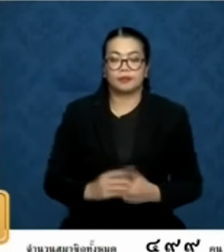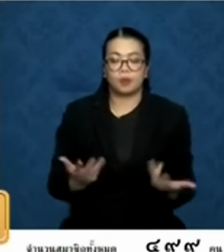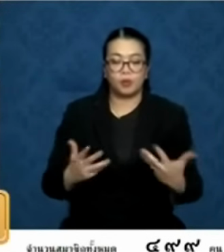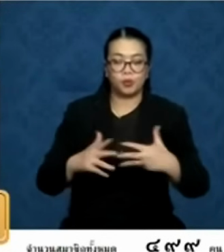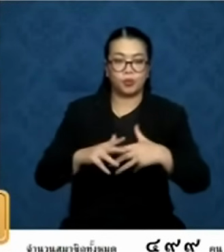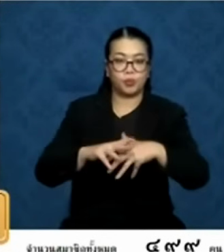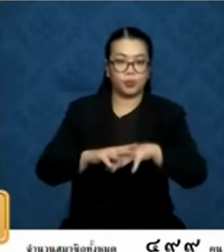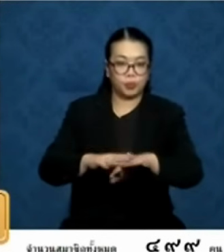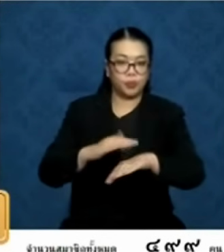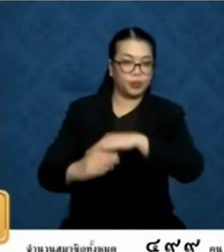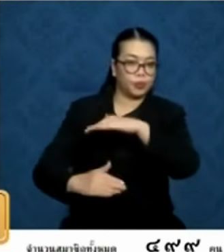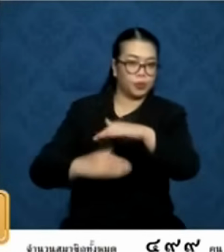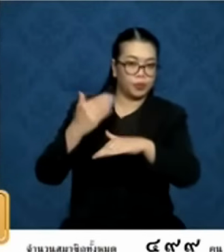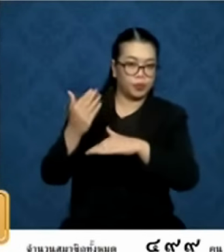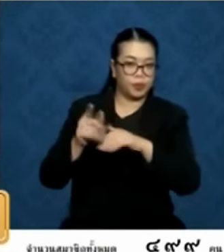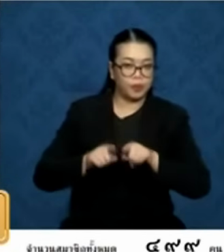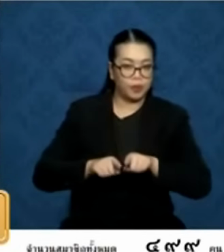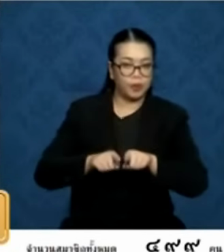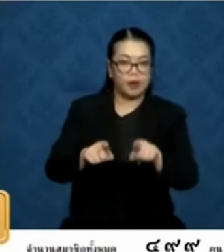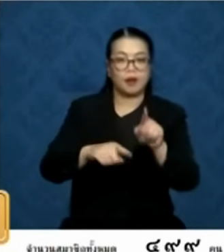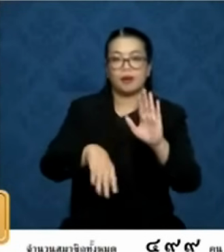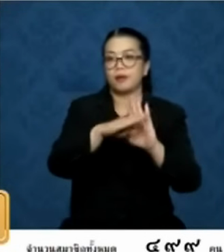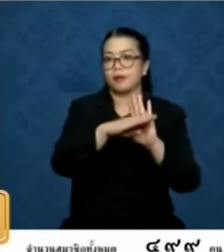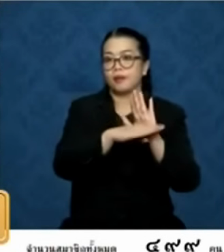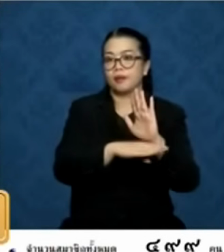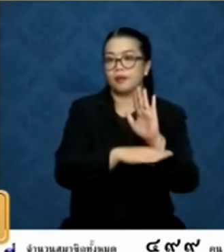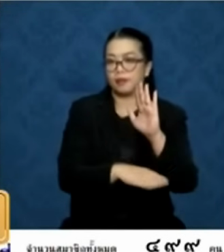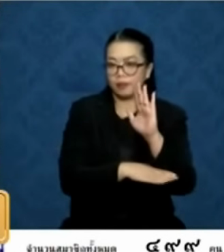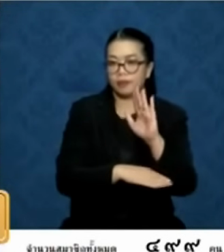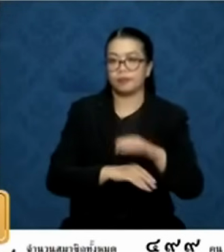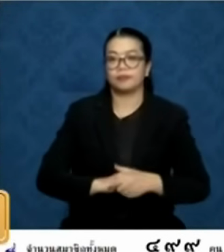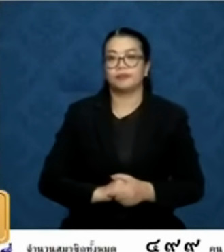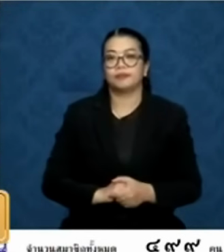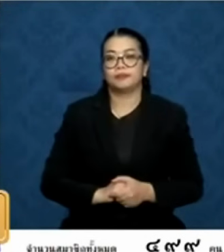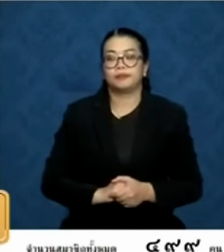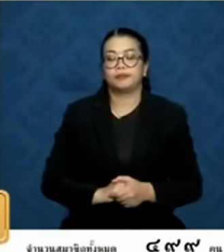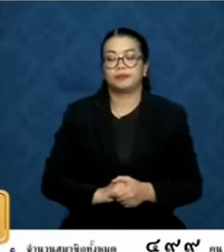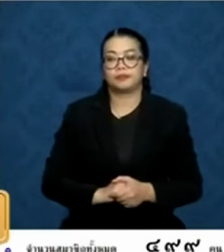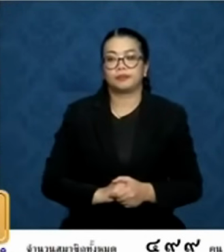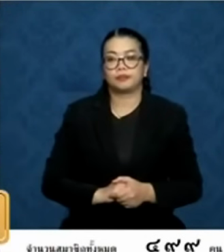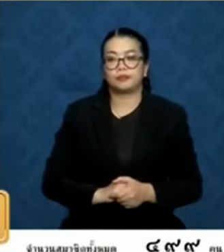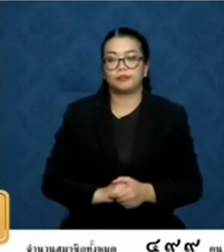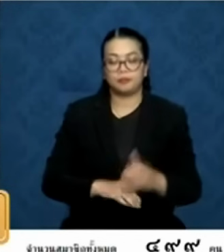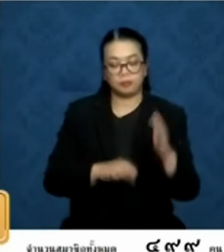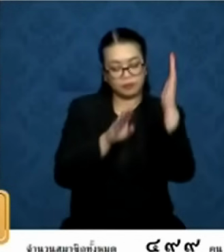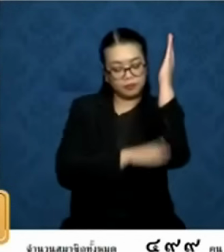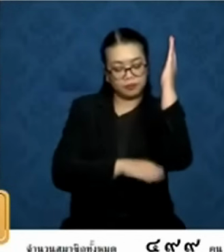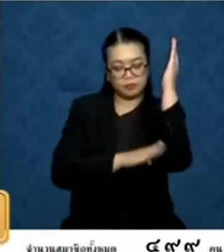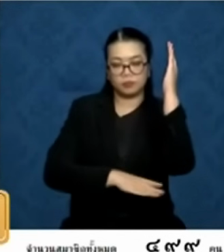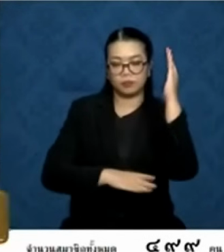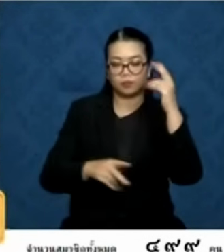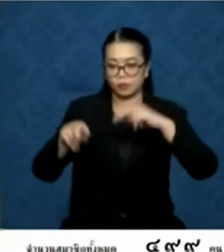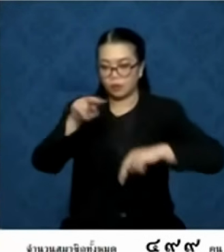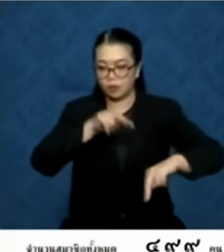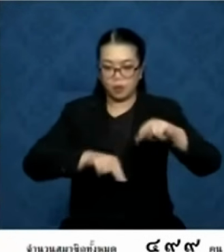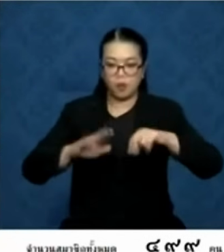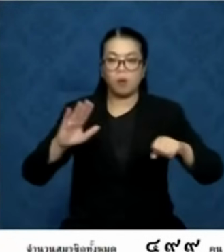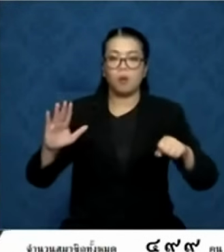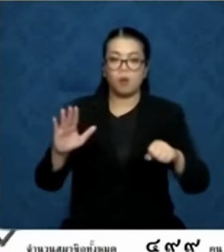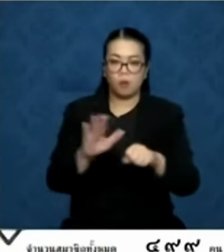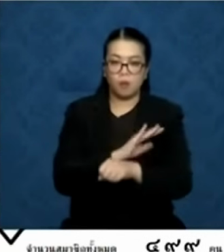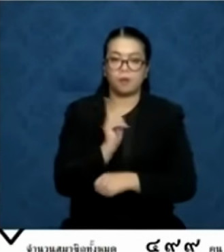การอย่างเป็นระบบและมีเอกภาพครอบคลุมทุกพื้นที่และกลุ่มเป้าหมายยึดมั่น